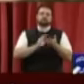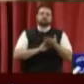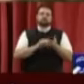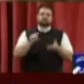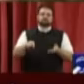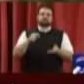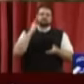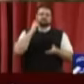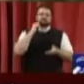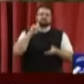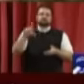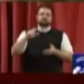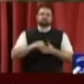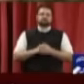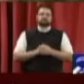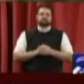experiența aia,